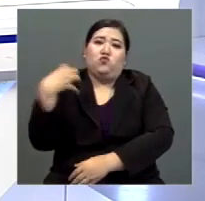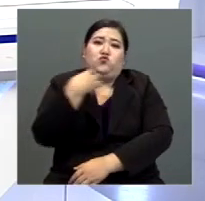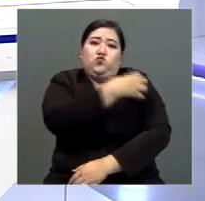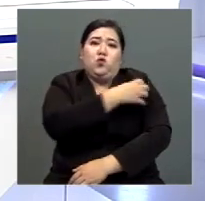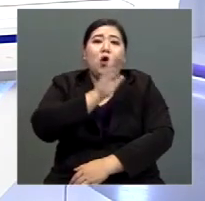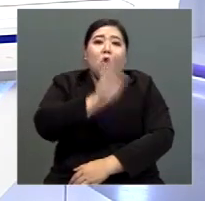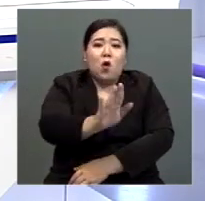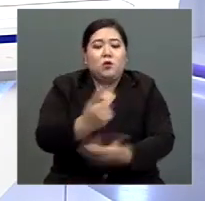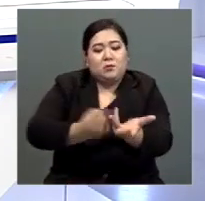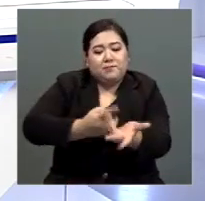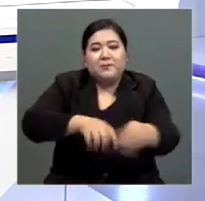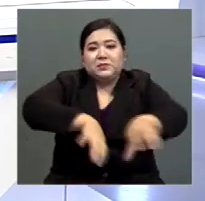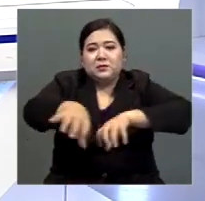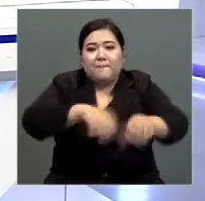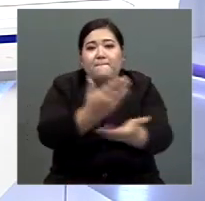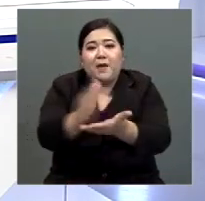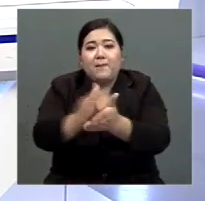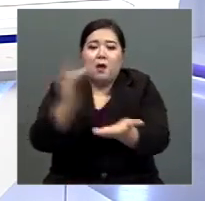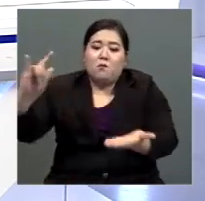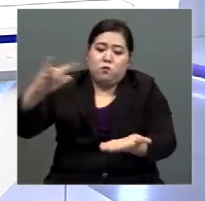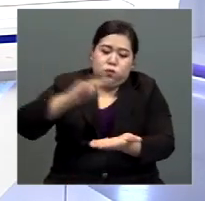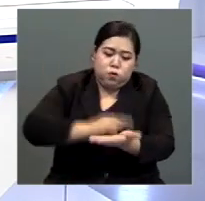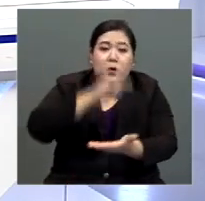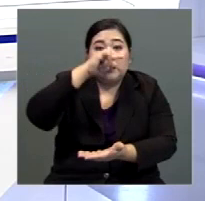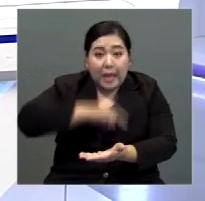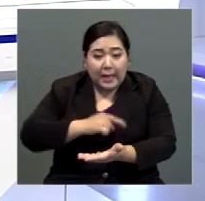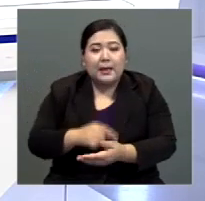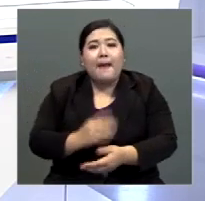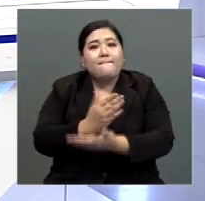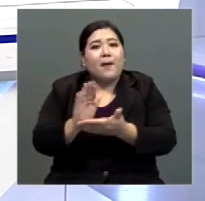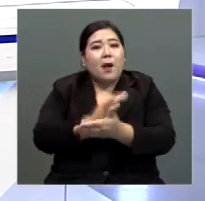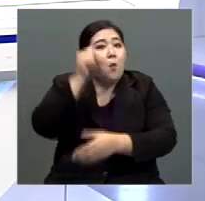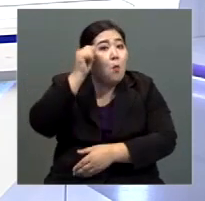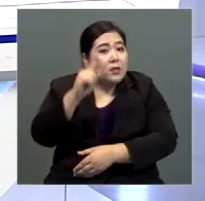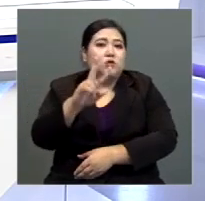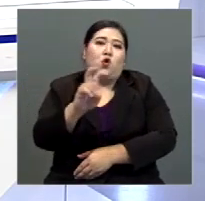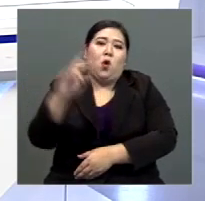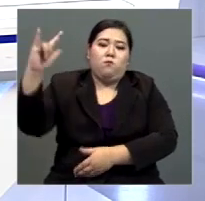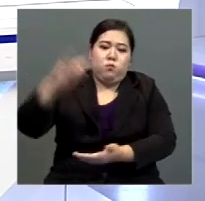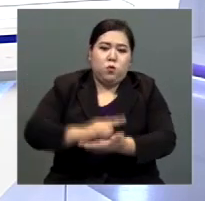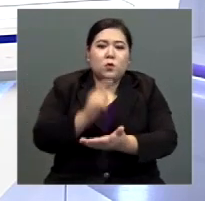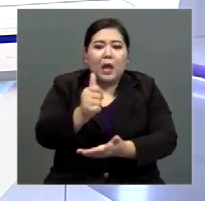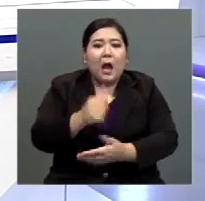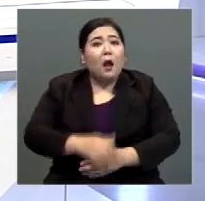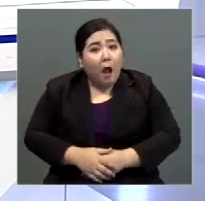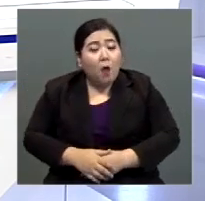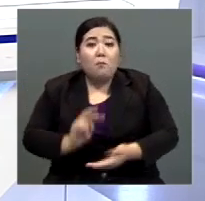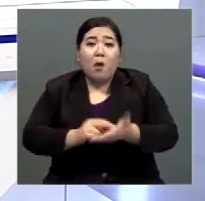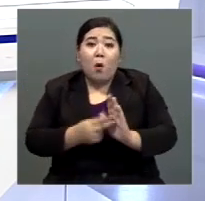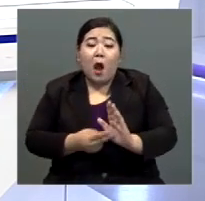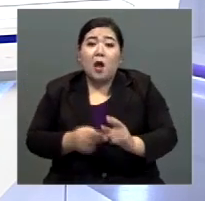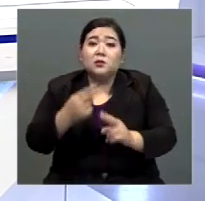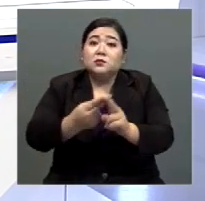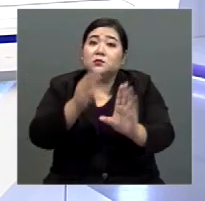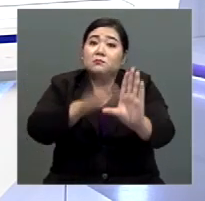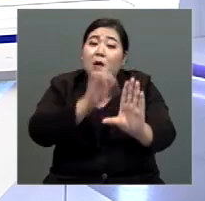ถายแท้ในทในท